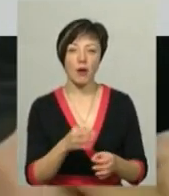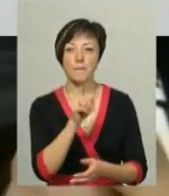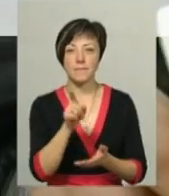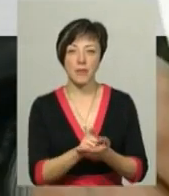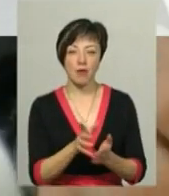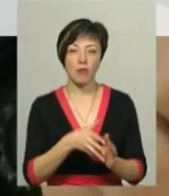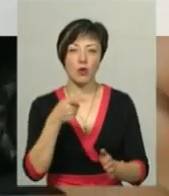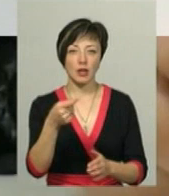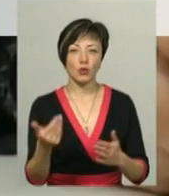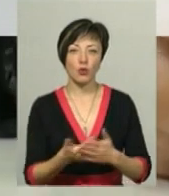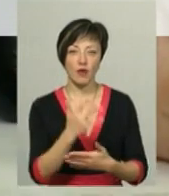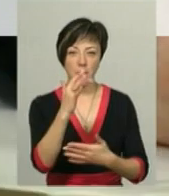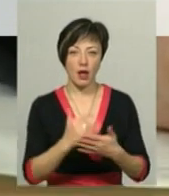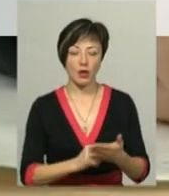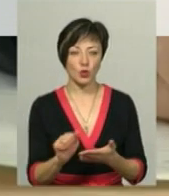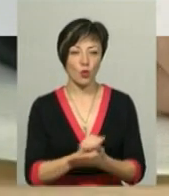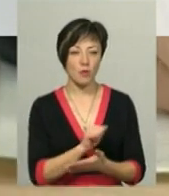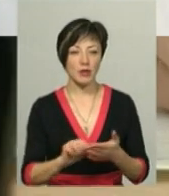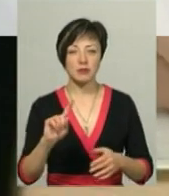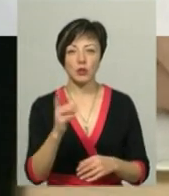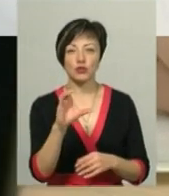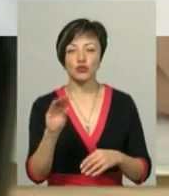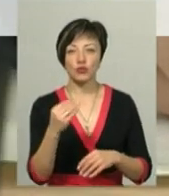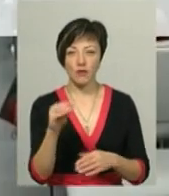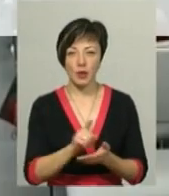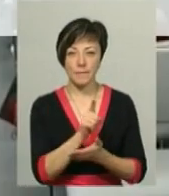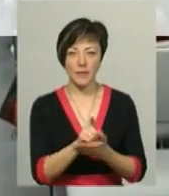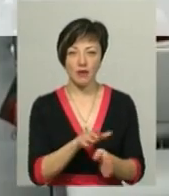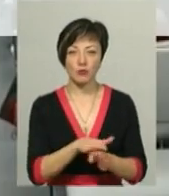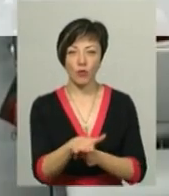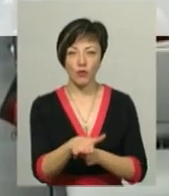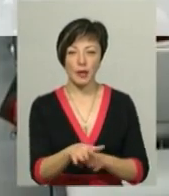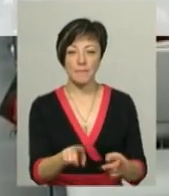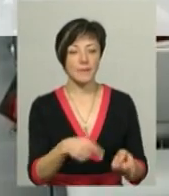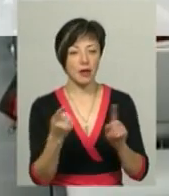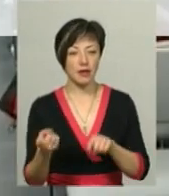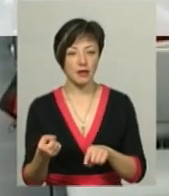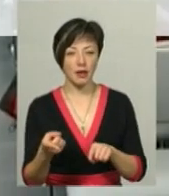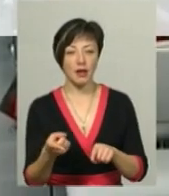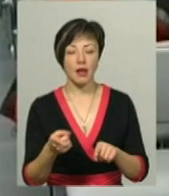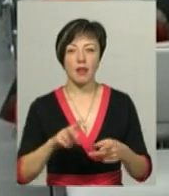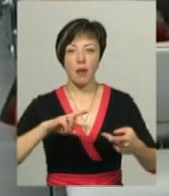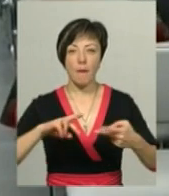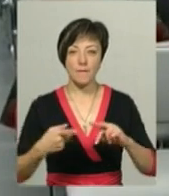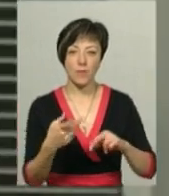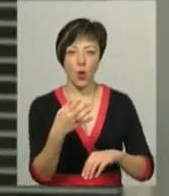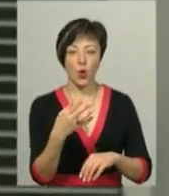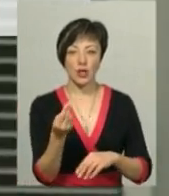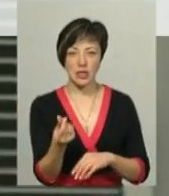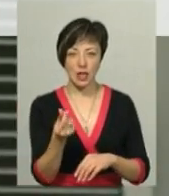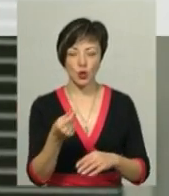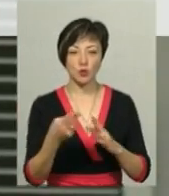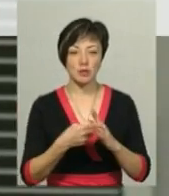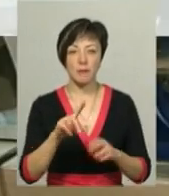подати новий пакет документів. І з 1 жовтня має відбутися повний перехід на монетизацію субсидій. З